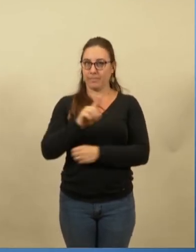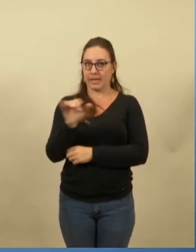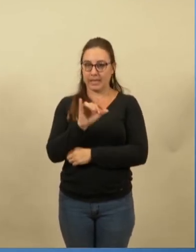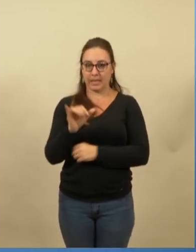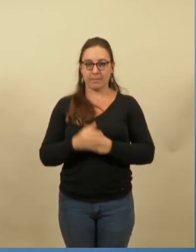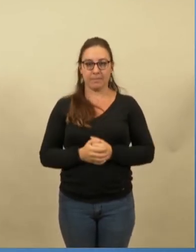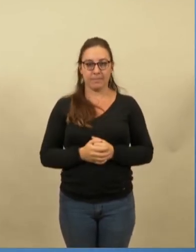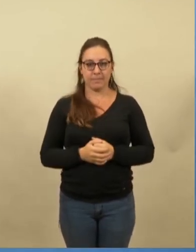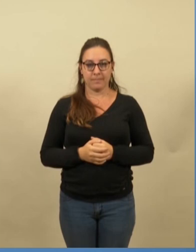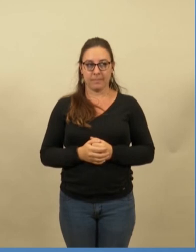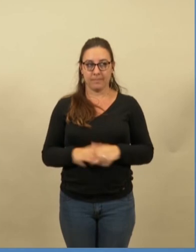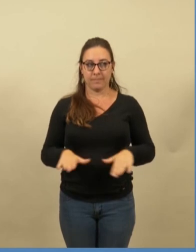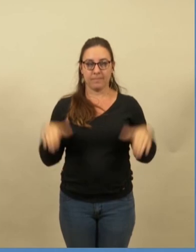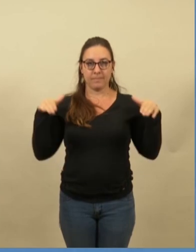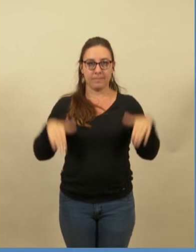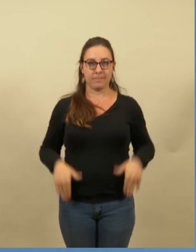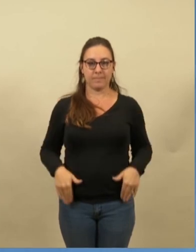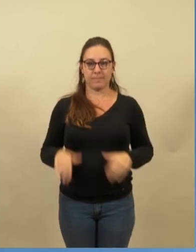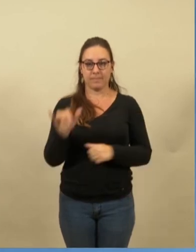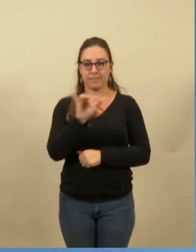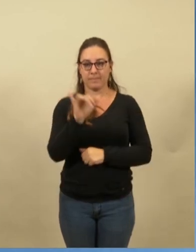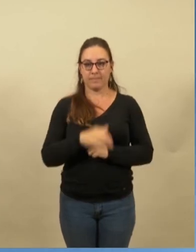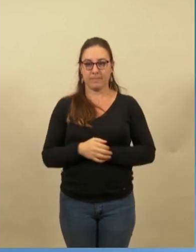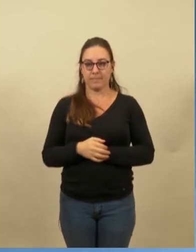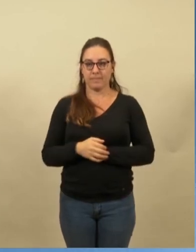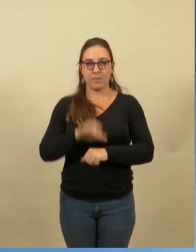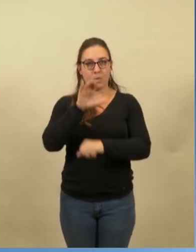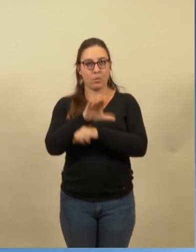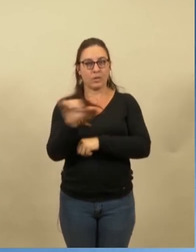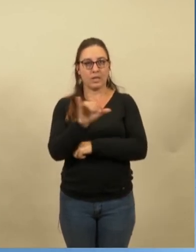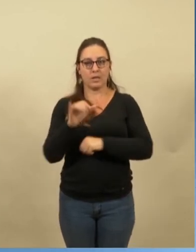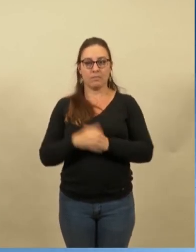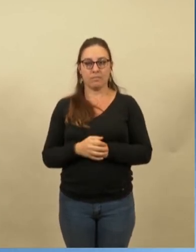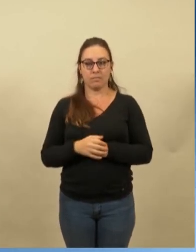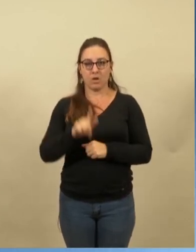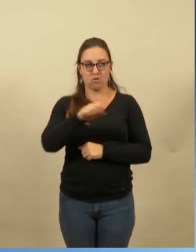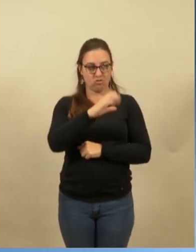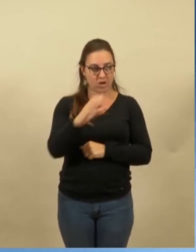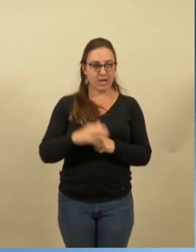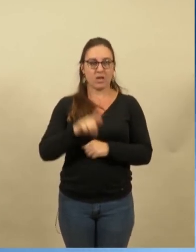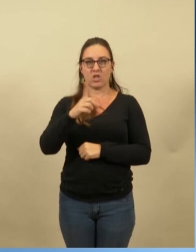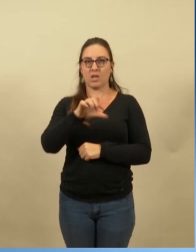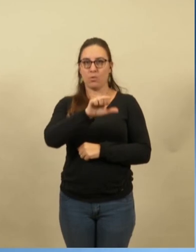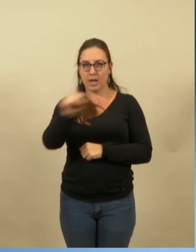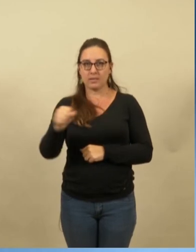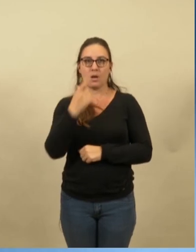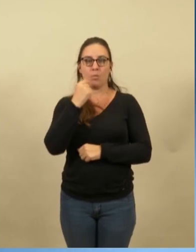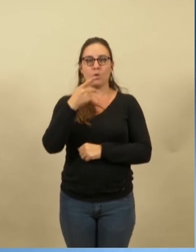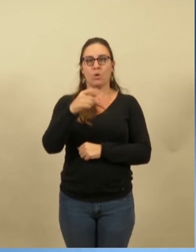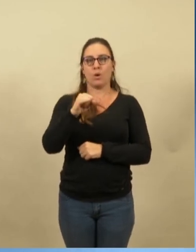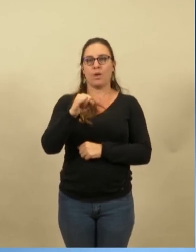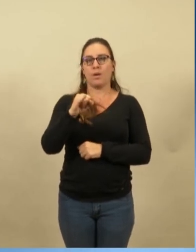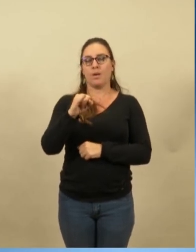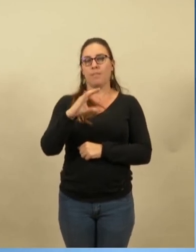vote qui s'abstient qui vote donc gdes monsieur picolé